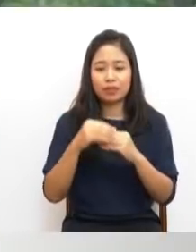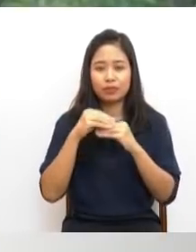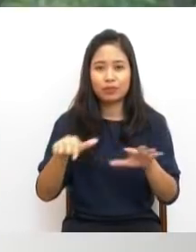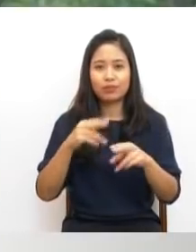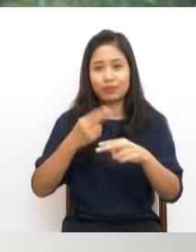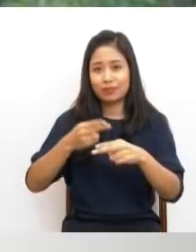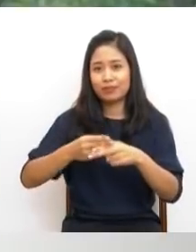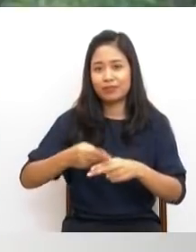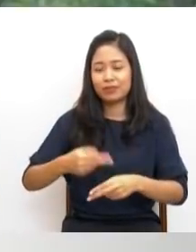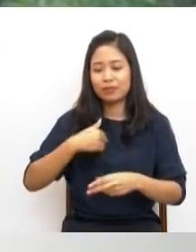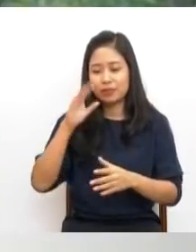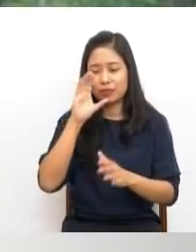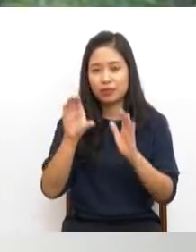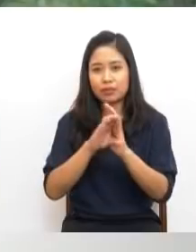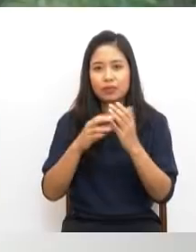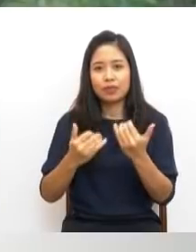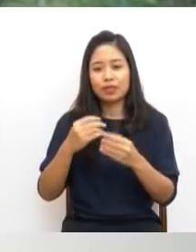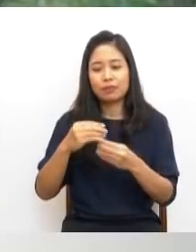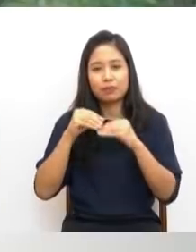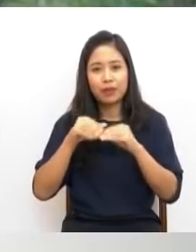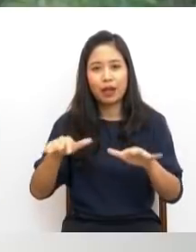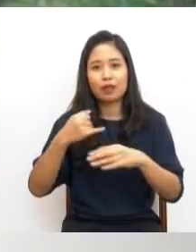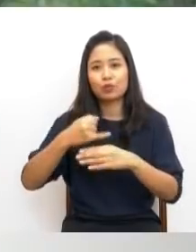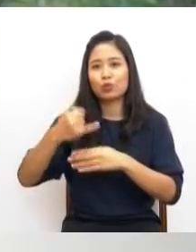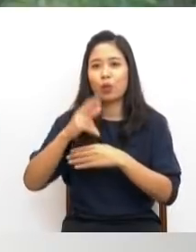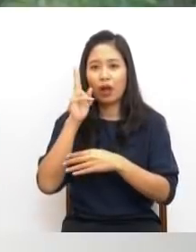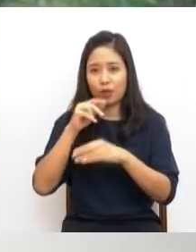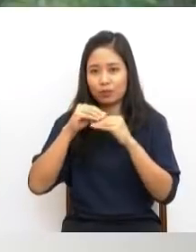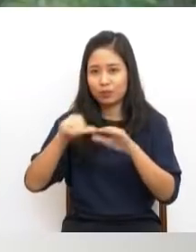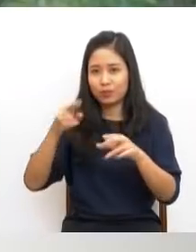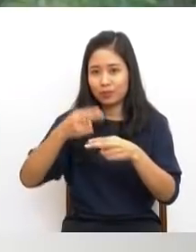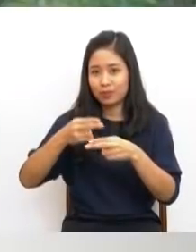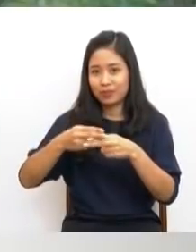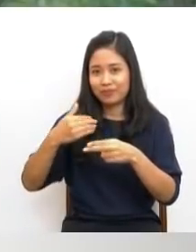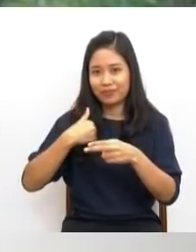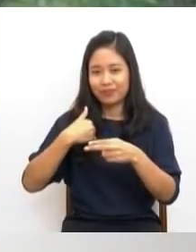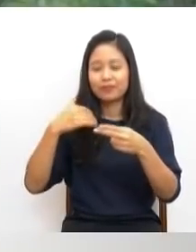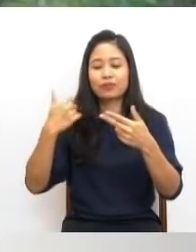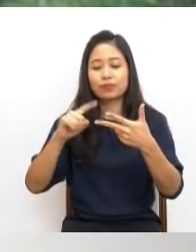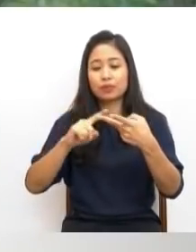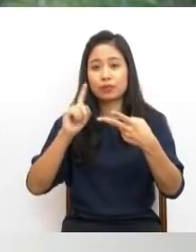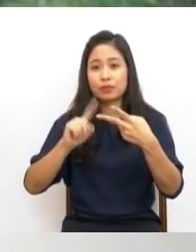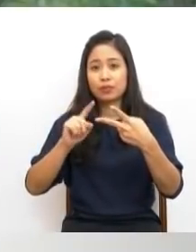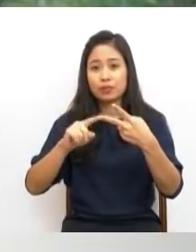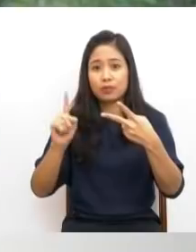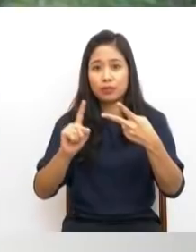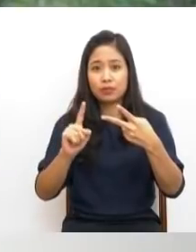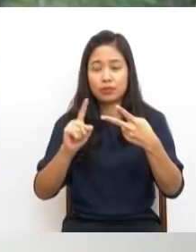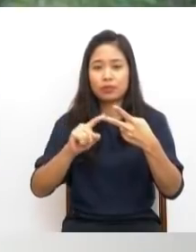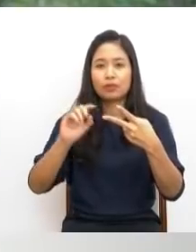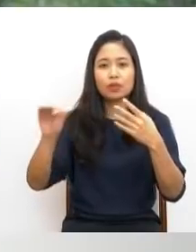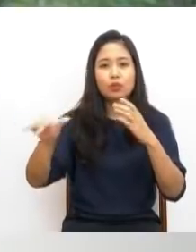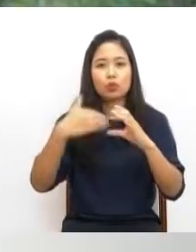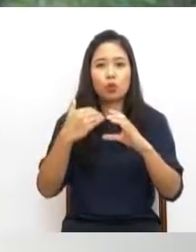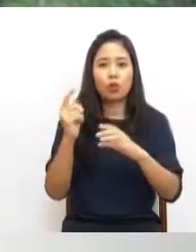ของท่านหลังจากจบรายการผู้เช้าข่าวสปท.แล้วนะคะสำหรับกิจกรรมที่2ค่ะนั่นคือท่านสามารถที่จะส่งวิดีโอคลิ